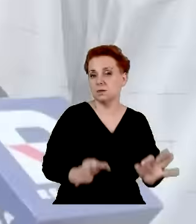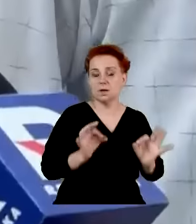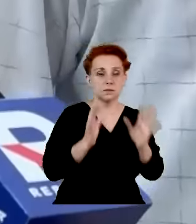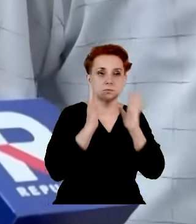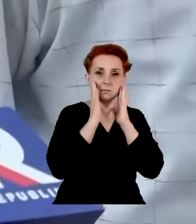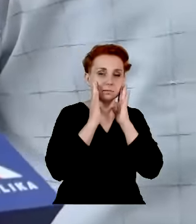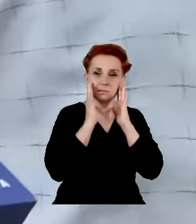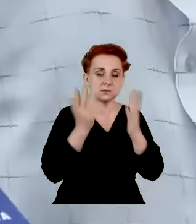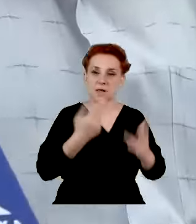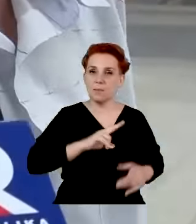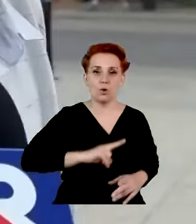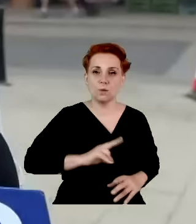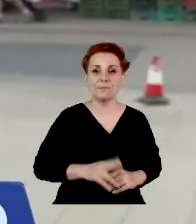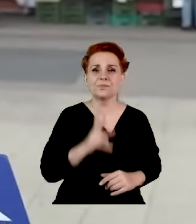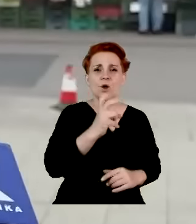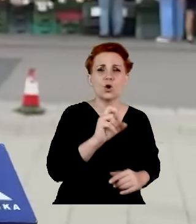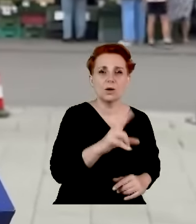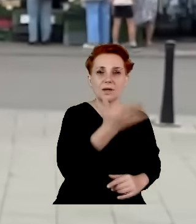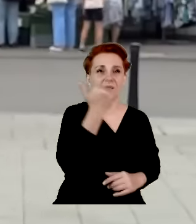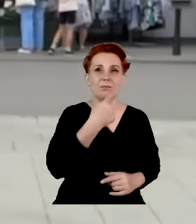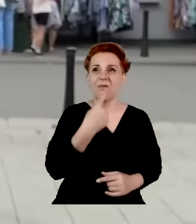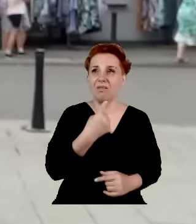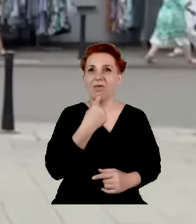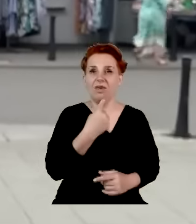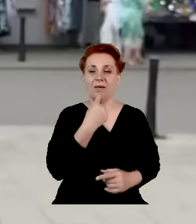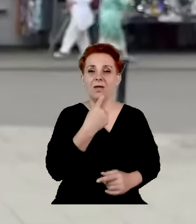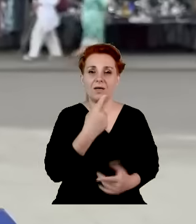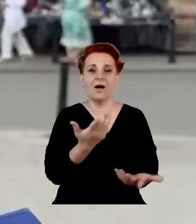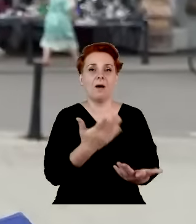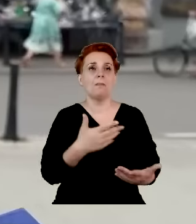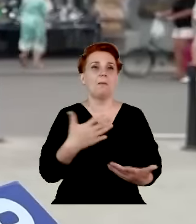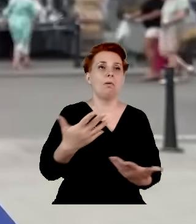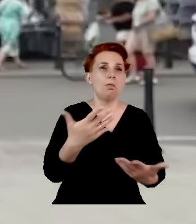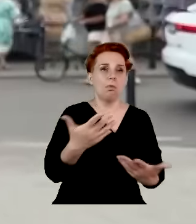departamentu infrastruktury do spraw rozwoju i integracji transportu.